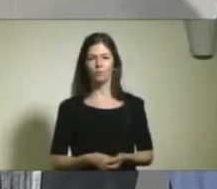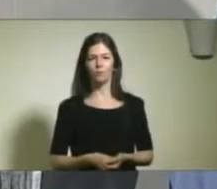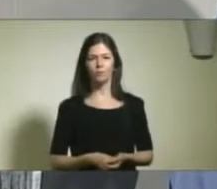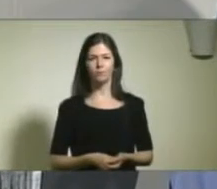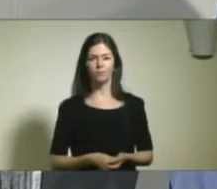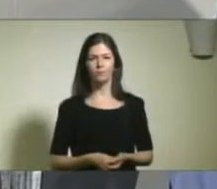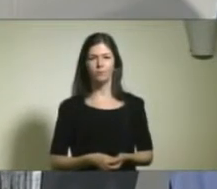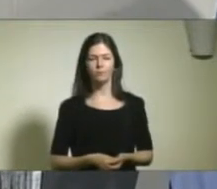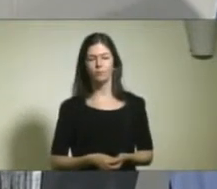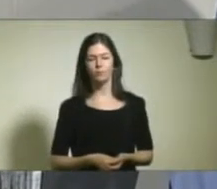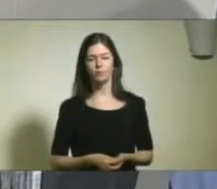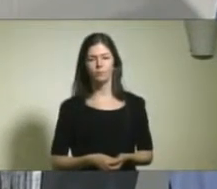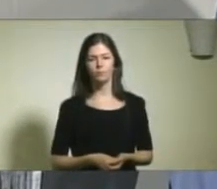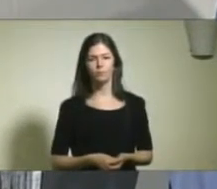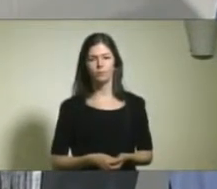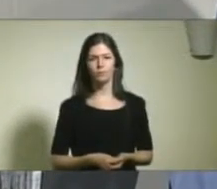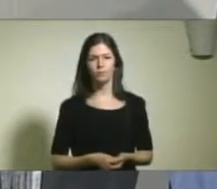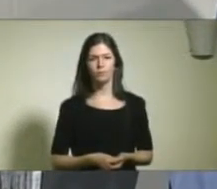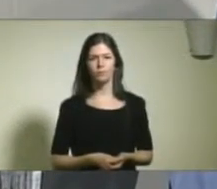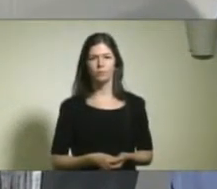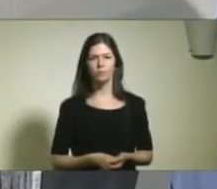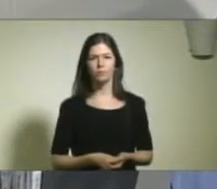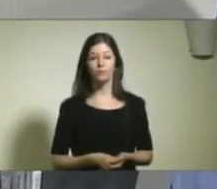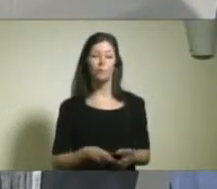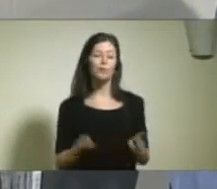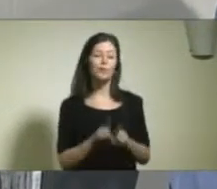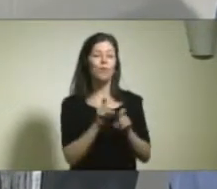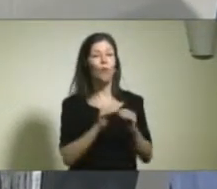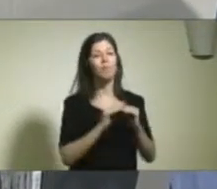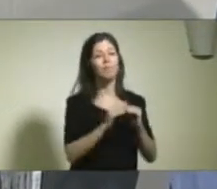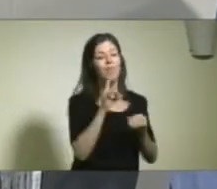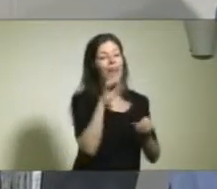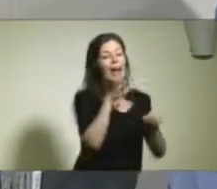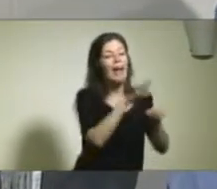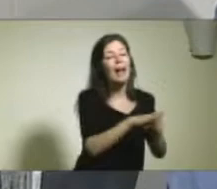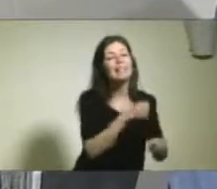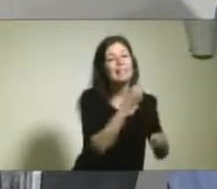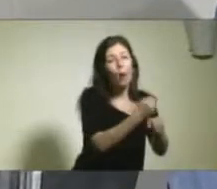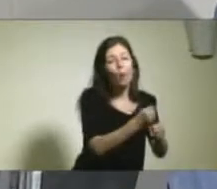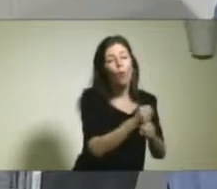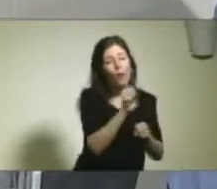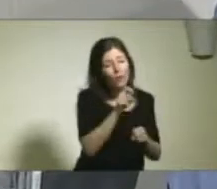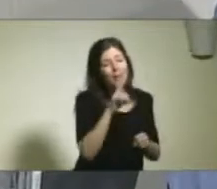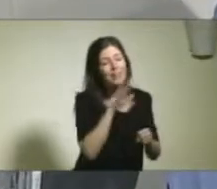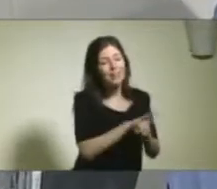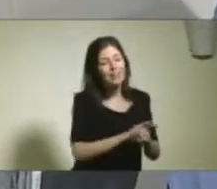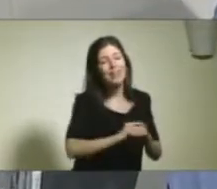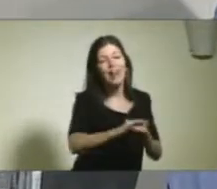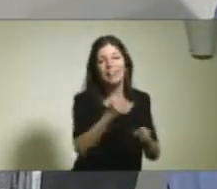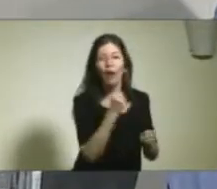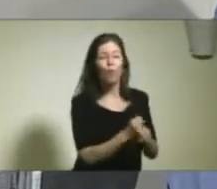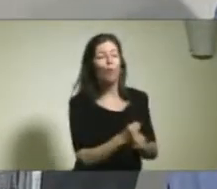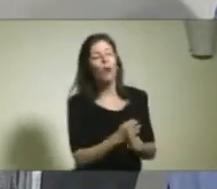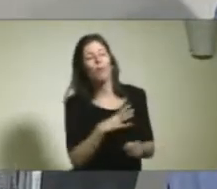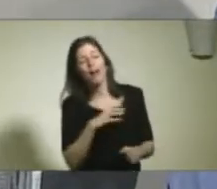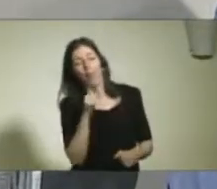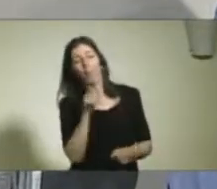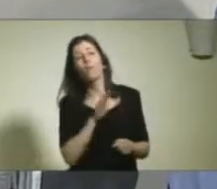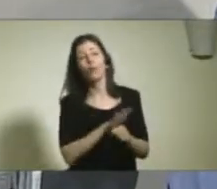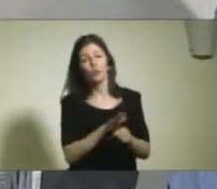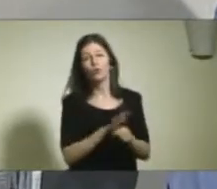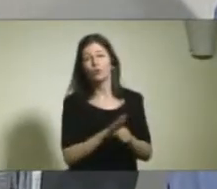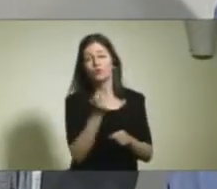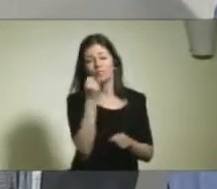des garanties, oui, il y a la garantie de l'emploi, c'est sûr, mais c'est pas suffisant. Et ces histoires, le problème